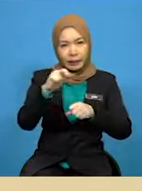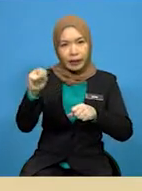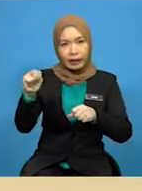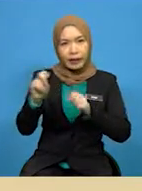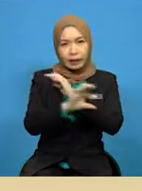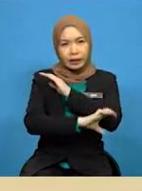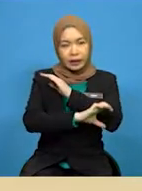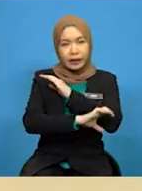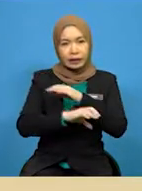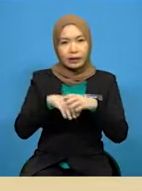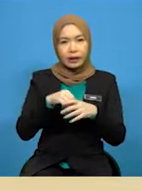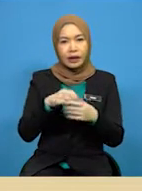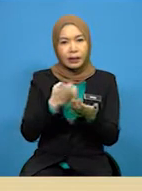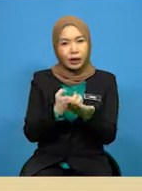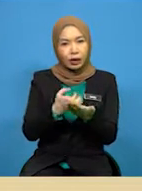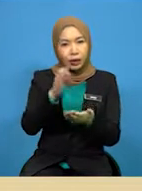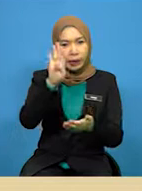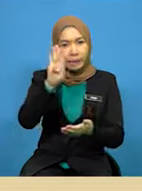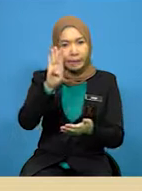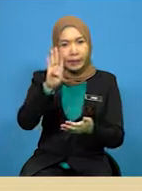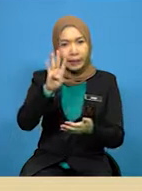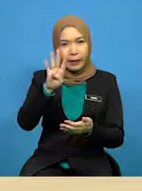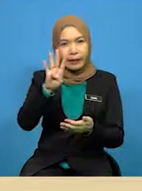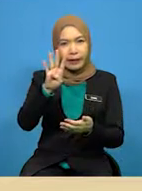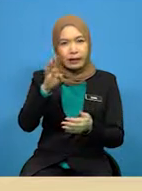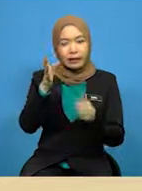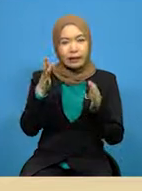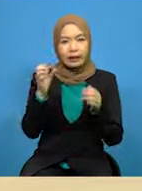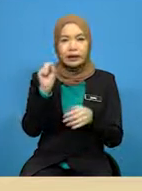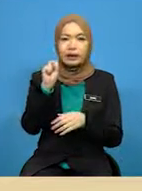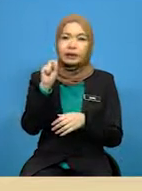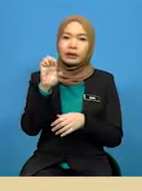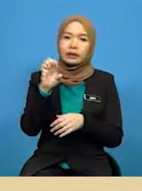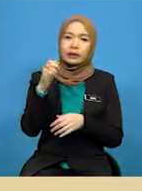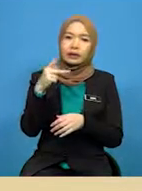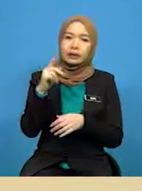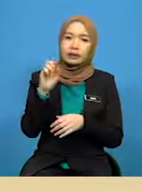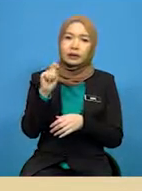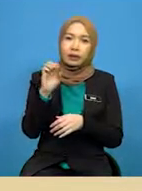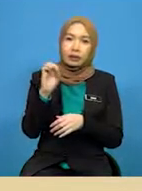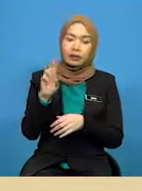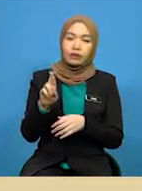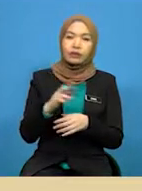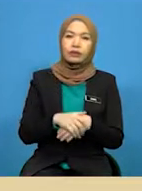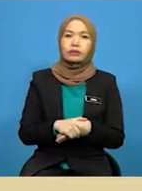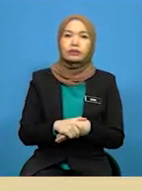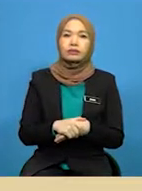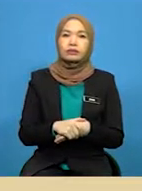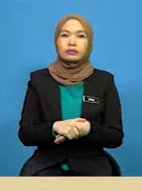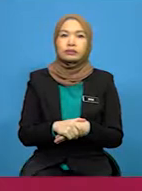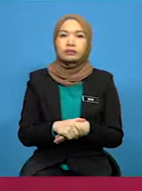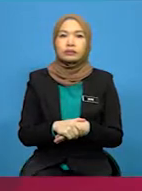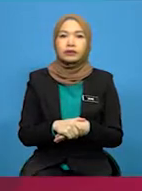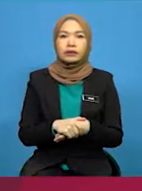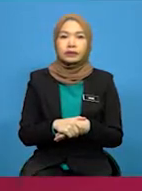sektor dan empat isu makroekonomi iaitu inflasi, pengangguran, pertumbuhan ekonomi dan imbangan pembayaran.